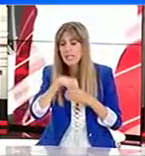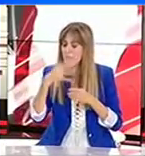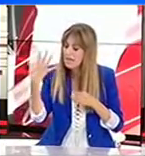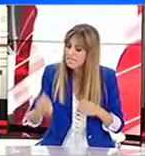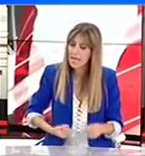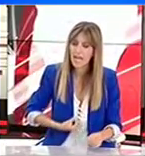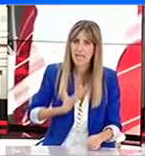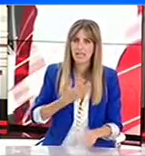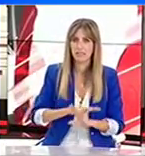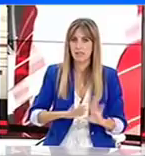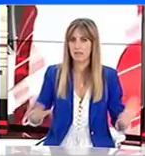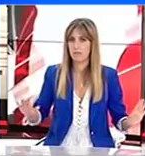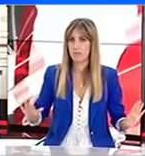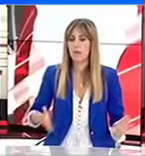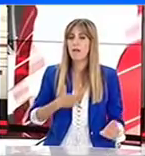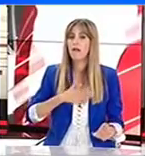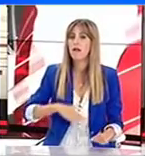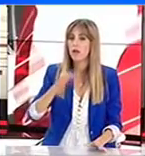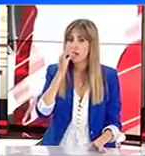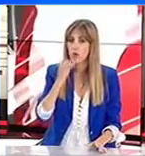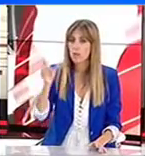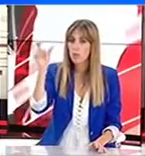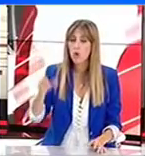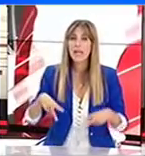ότι ήταν ένας πολύ καλός Υπουργός,